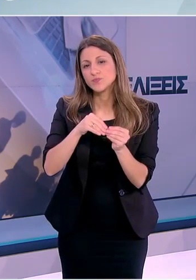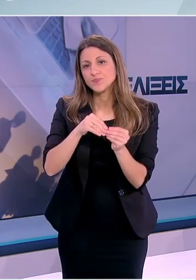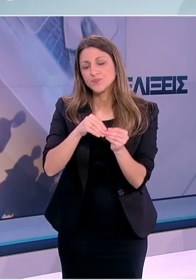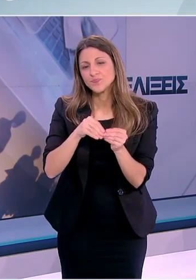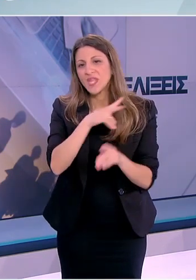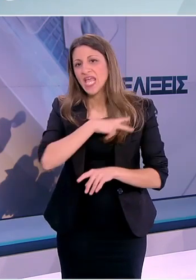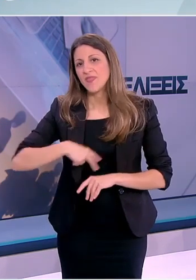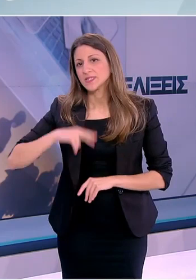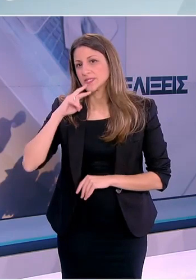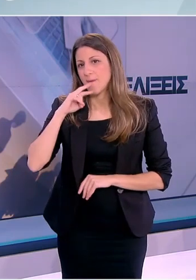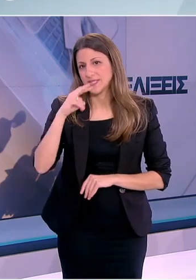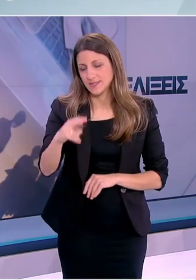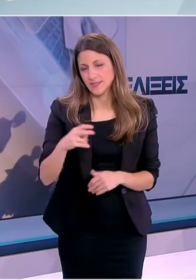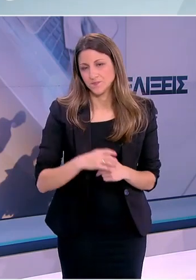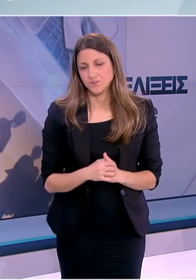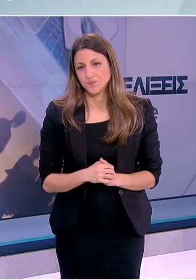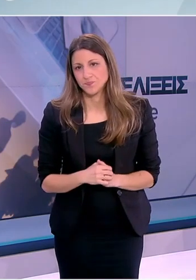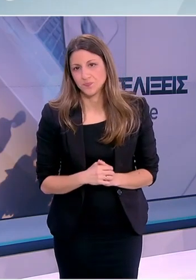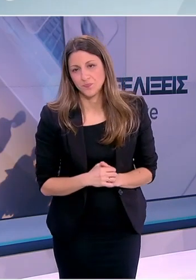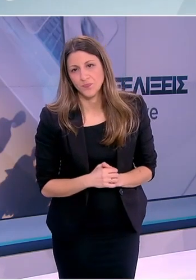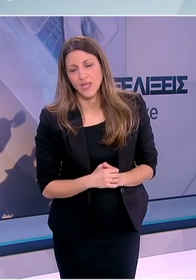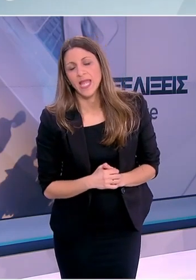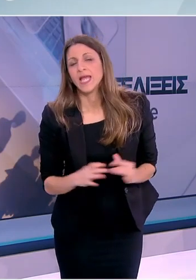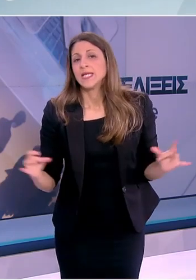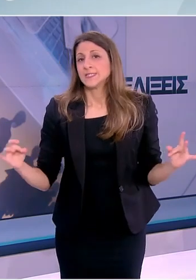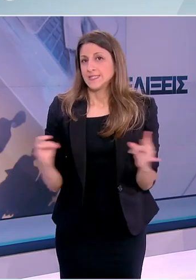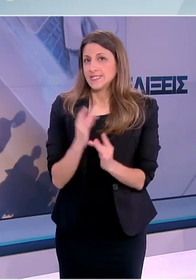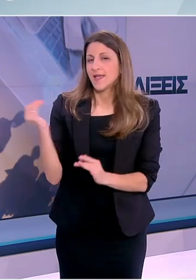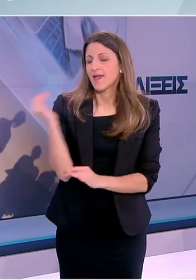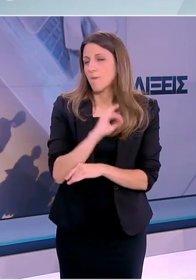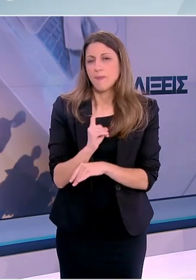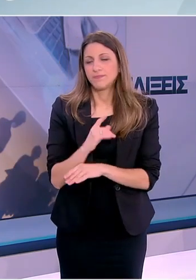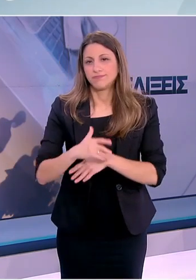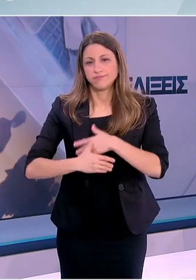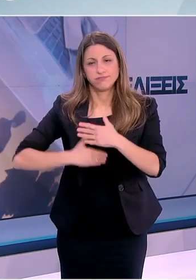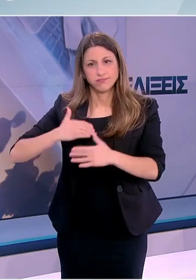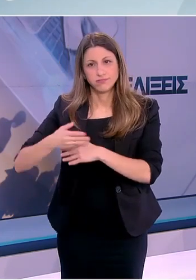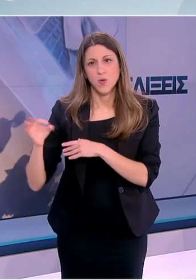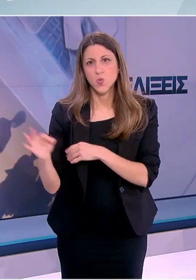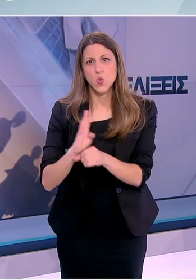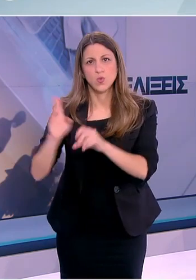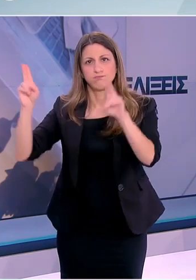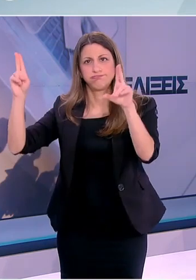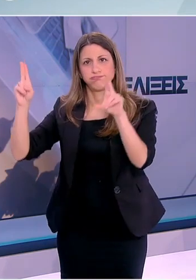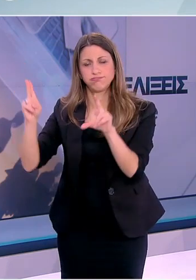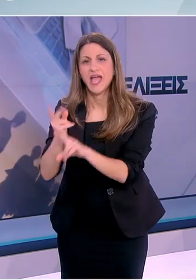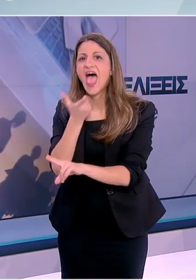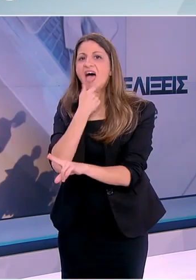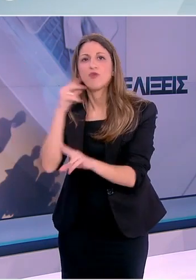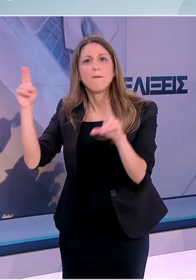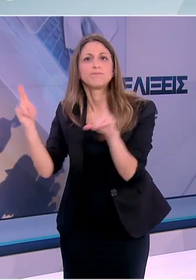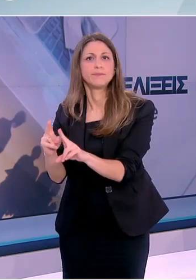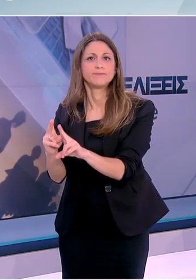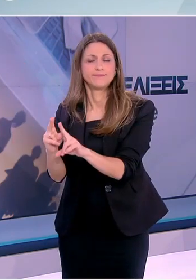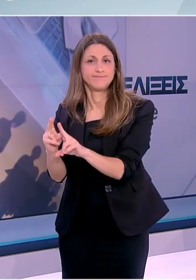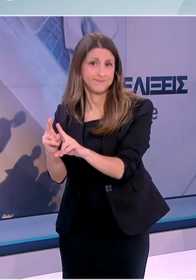Είναι αυτό που έχουμε πει, ότι εάν αντιδράσεις γρήγορα στην εξάπλωση του ιού, τον περιορίζεις και πιο εύκολα. Και αυτό